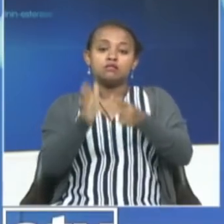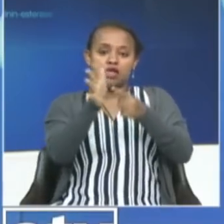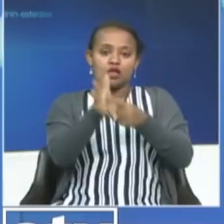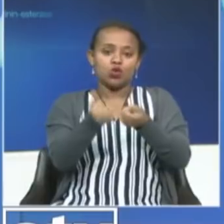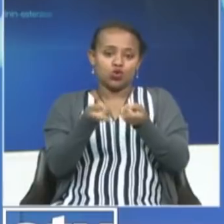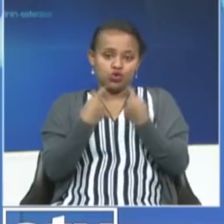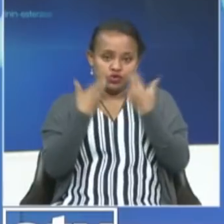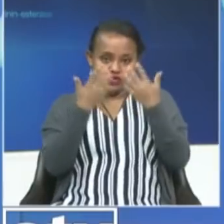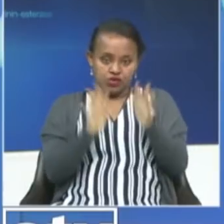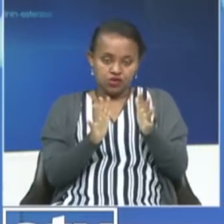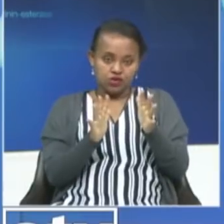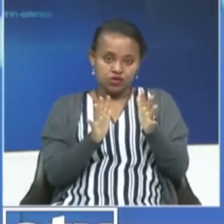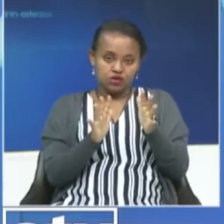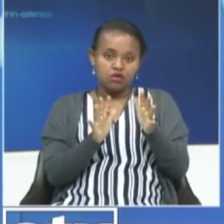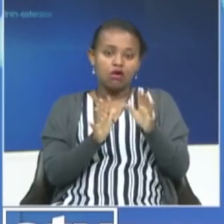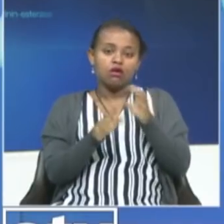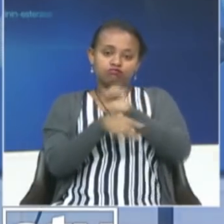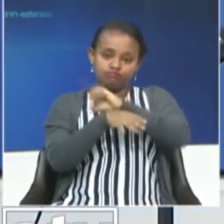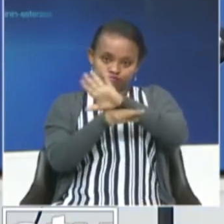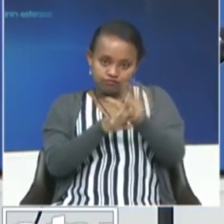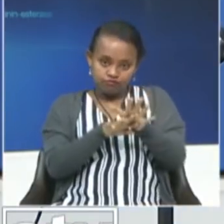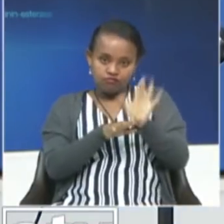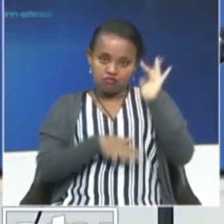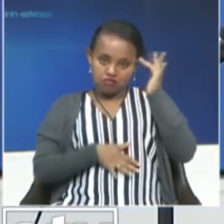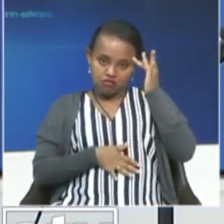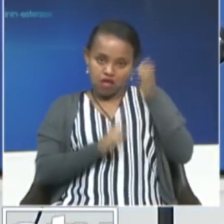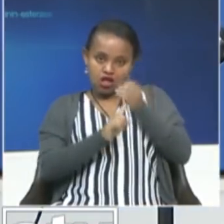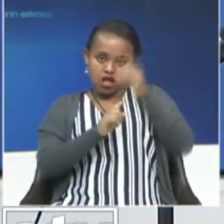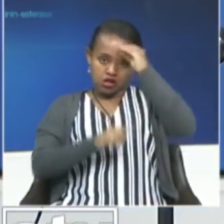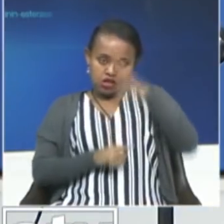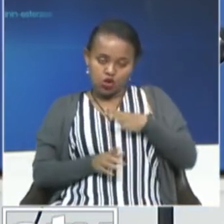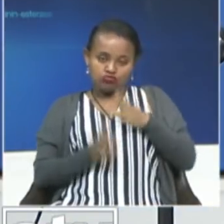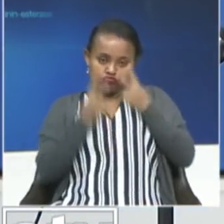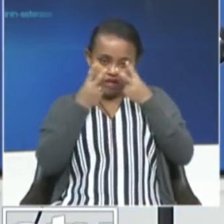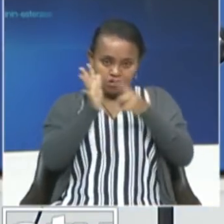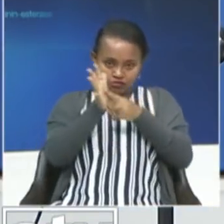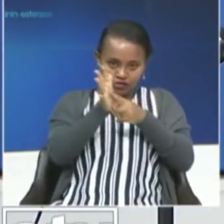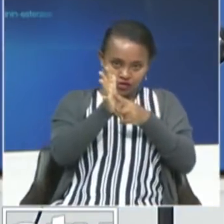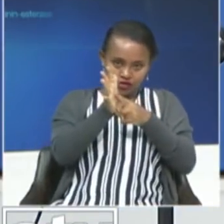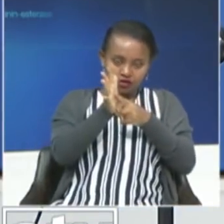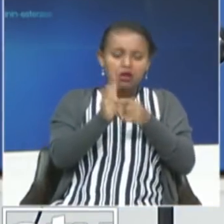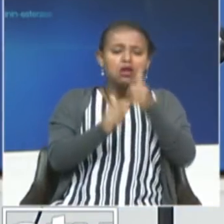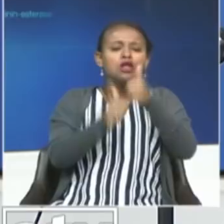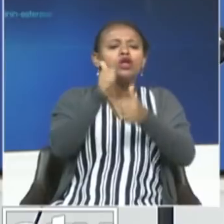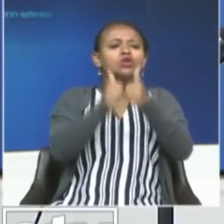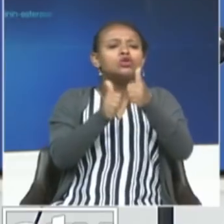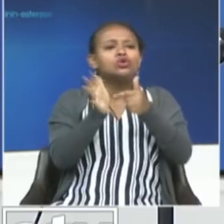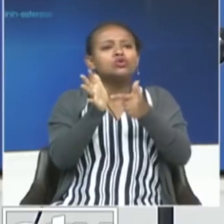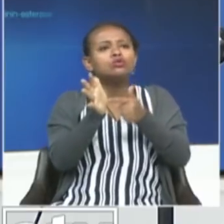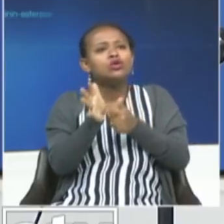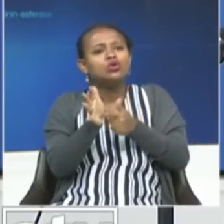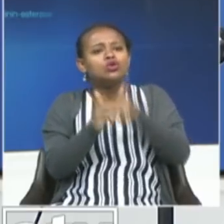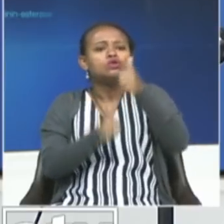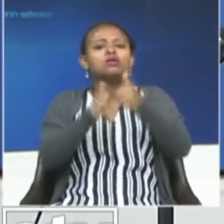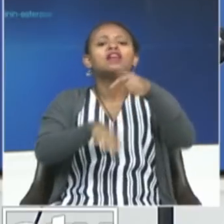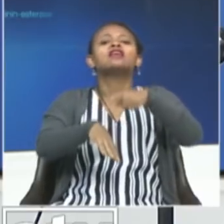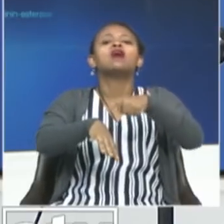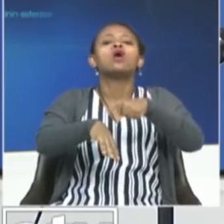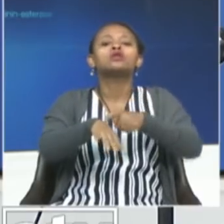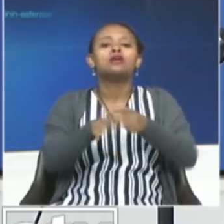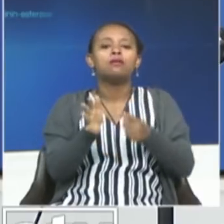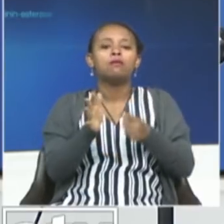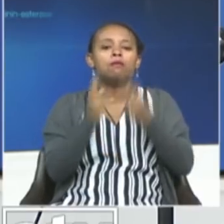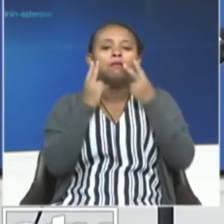ነግረውናል። የኮሮና ቫይረስ በሽታ የተያዘ ሰው የሚያሳያቸው ምልክቶች የትኞቹ ምልክቶች በየትኛው ጊዜ